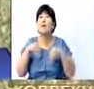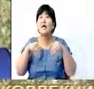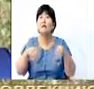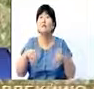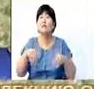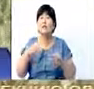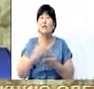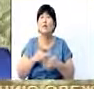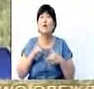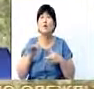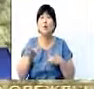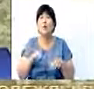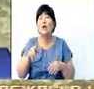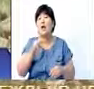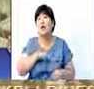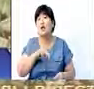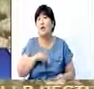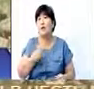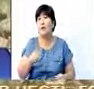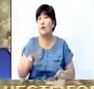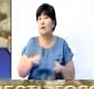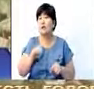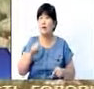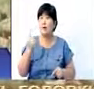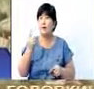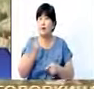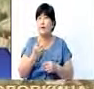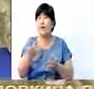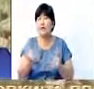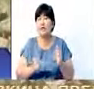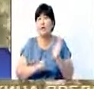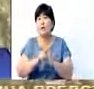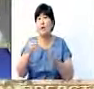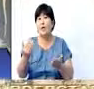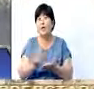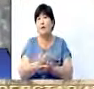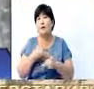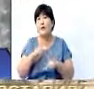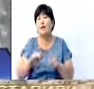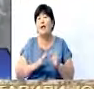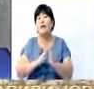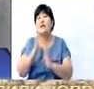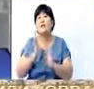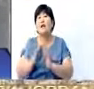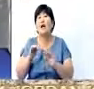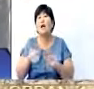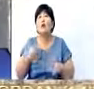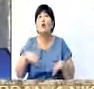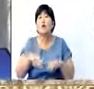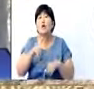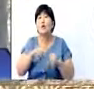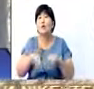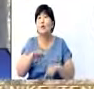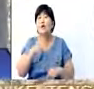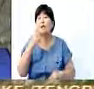земледельцев аграрно-индустриальной зоны. Работает пожарным. В этом году впервые взялся за новое для себя дело – растениеводство. Вместе с